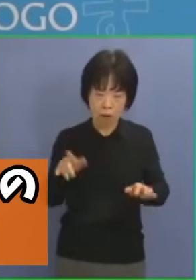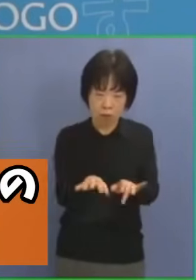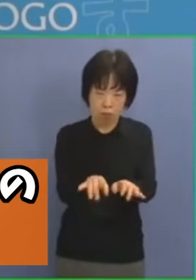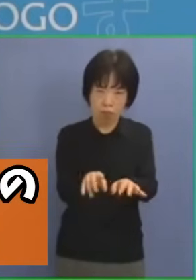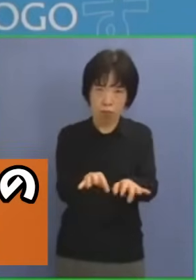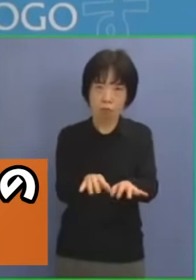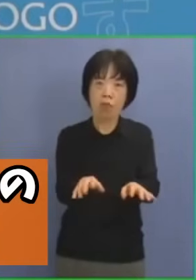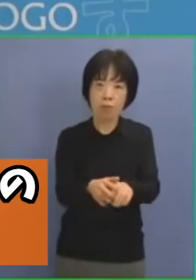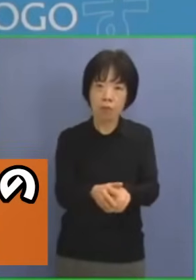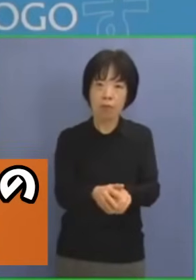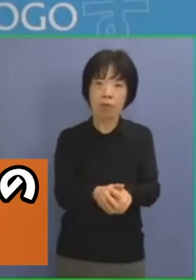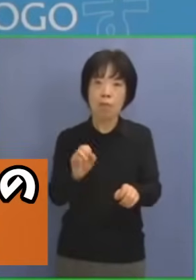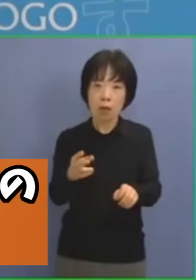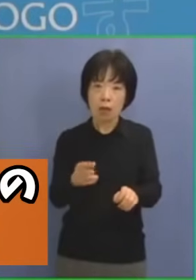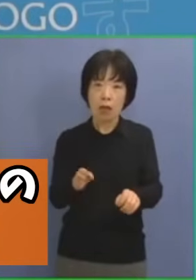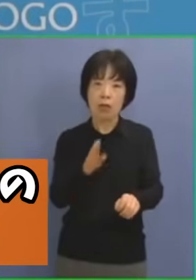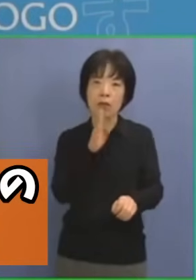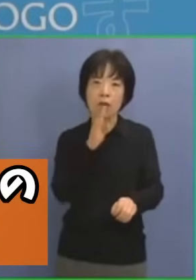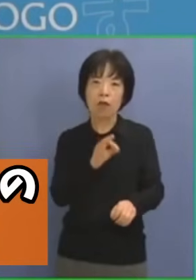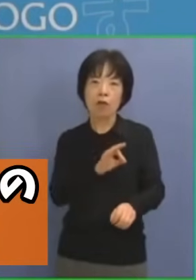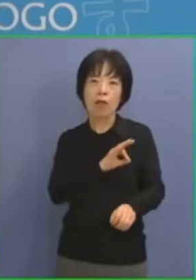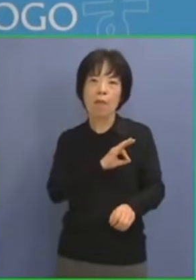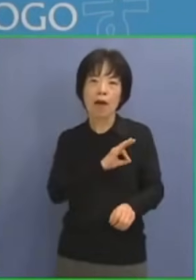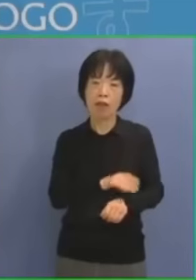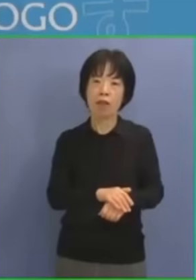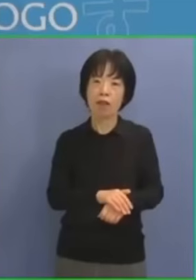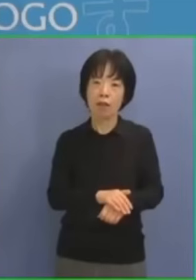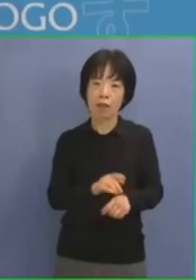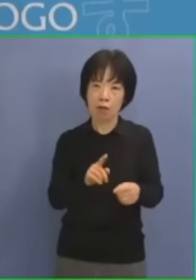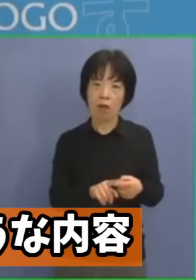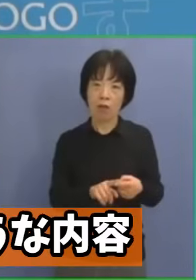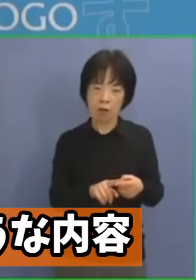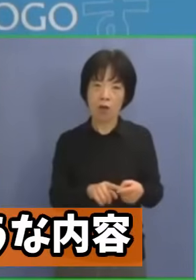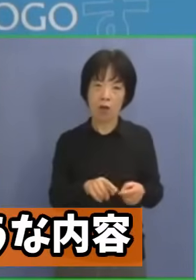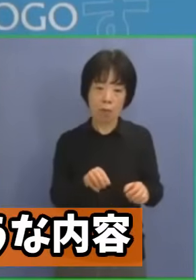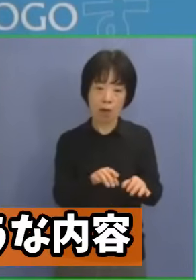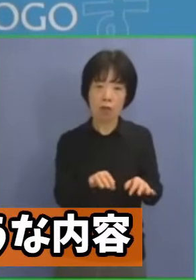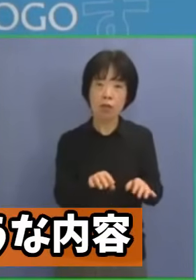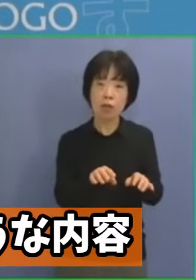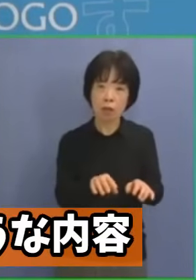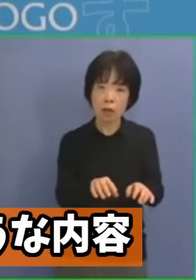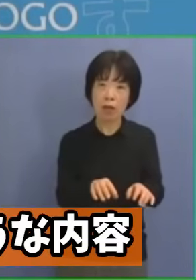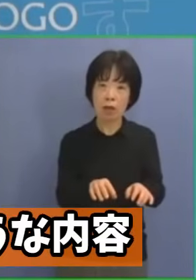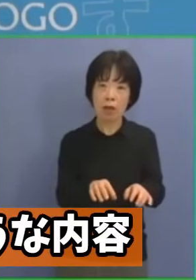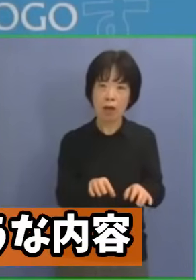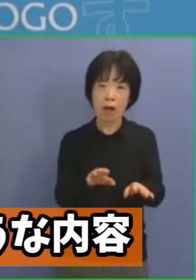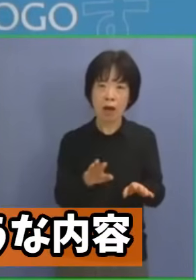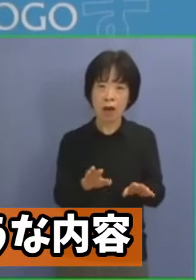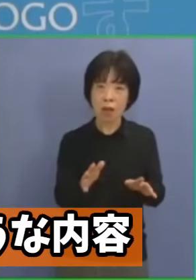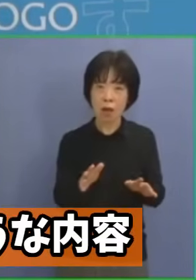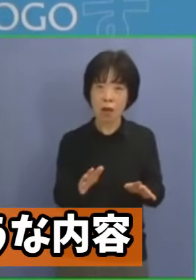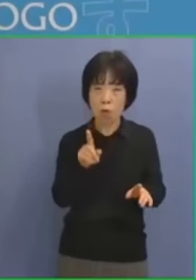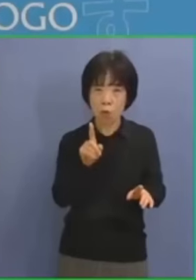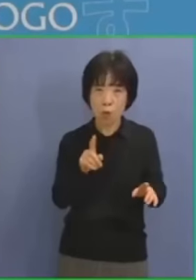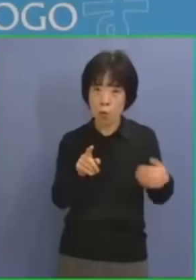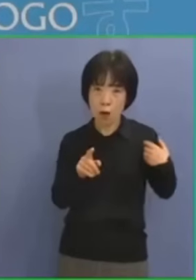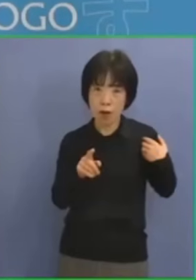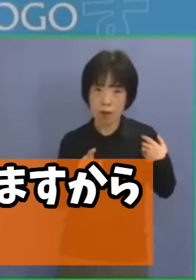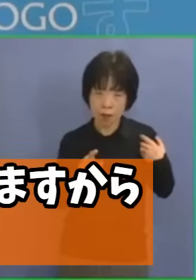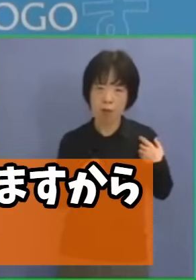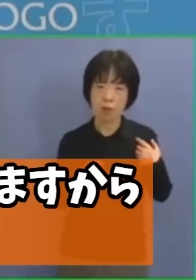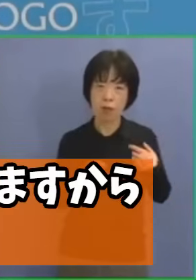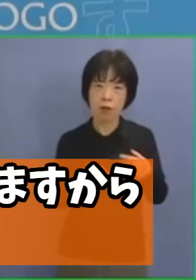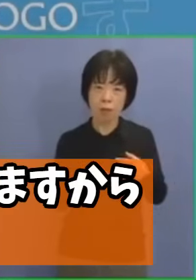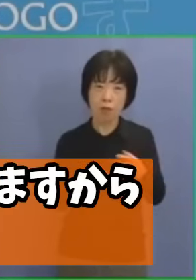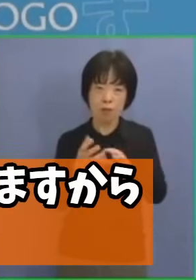つ、職員の名前とかもですね、まあ、例示しながら、まあ、ありもしないことを、まあ、ルール並べたような内容をですね、や